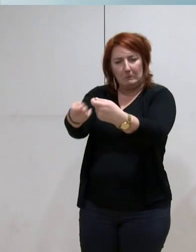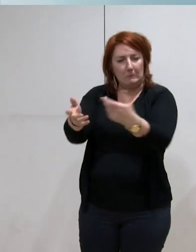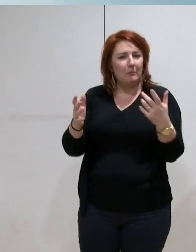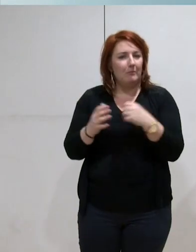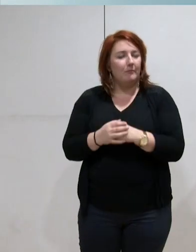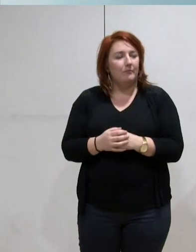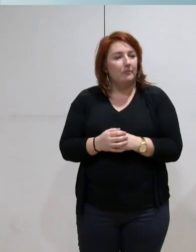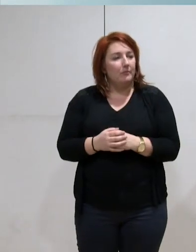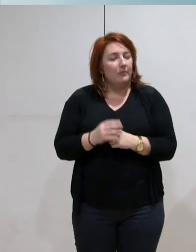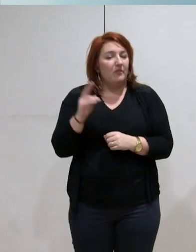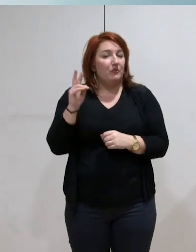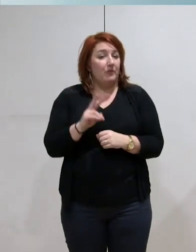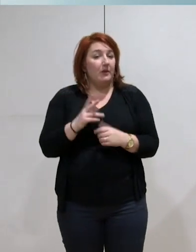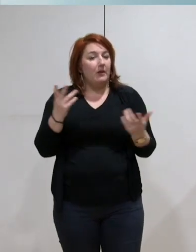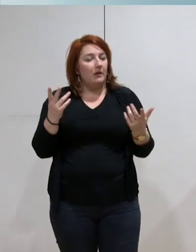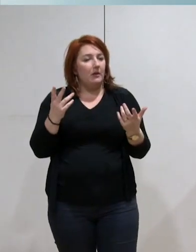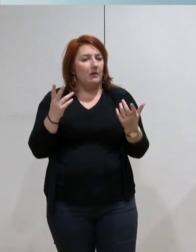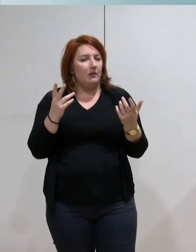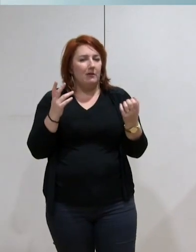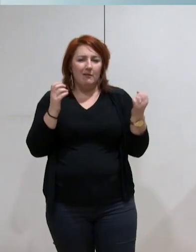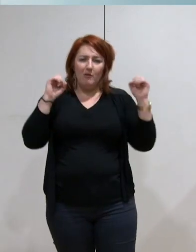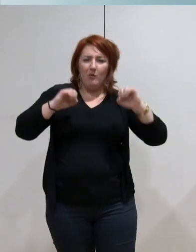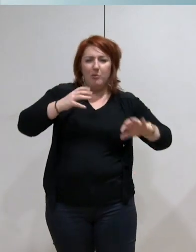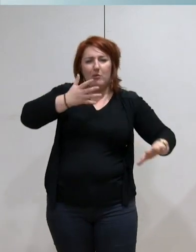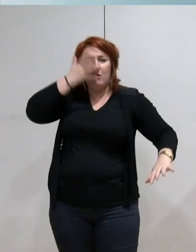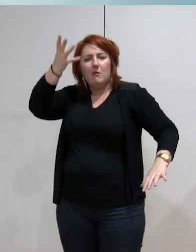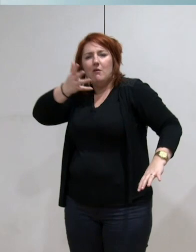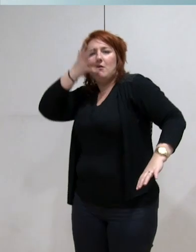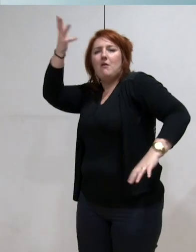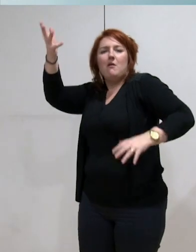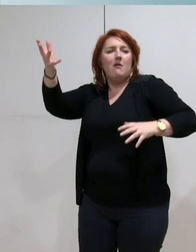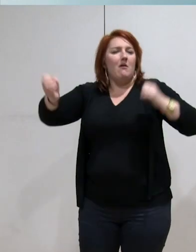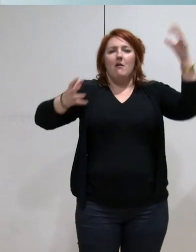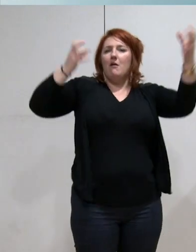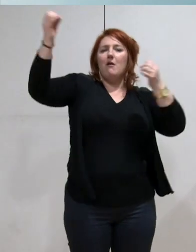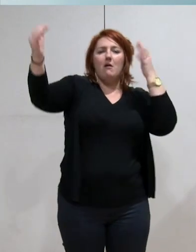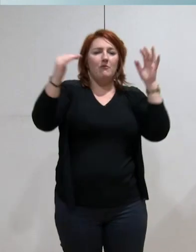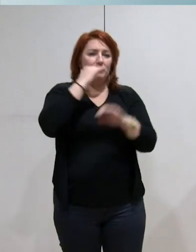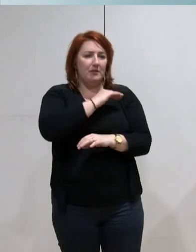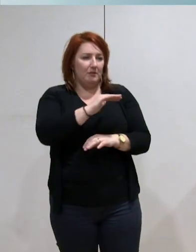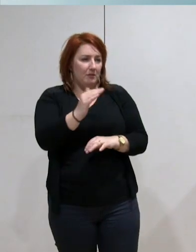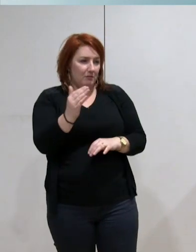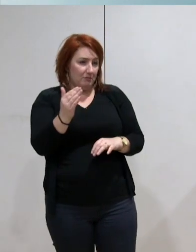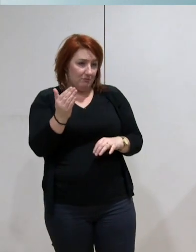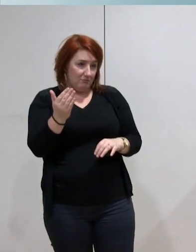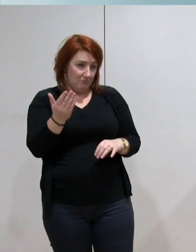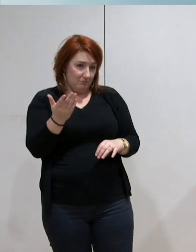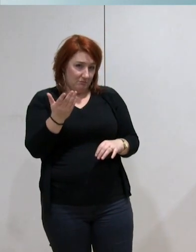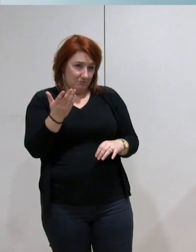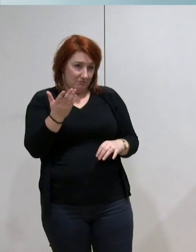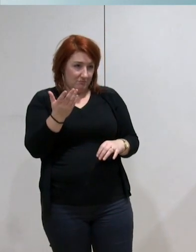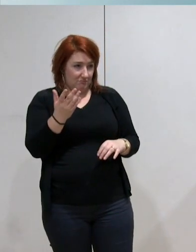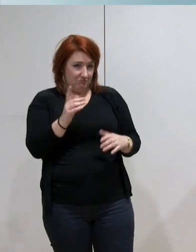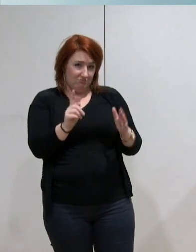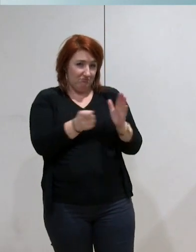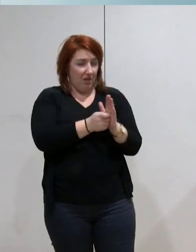on a vite fait de s'enflammer si on reste sur des idées approximatives ou inadéquates